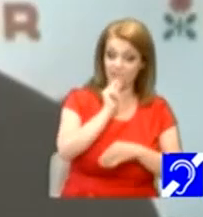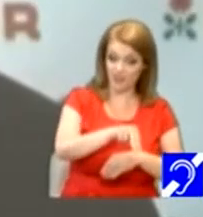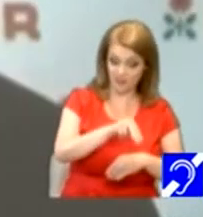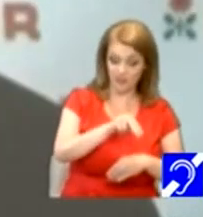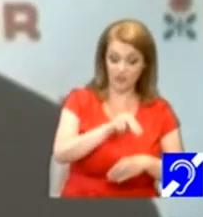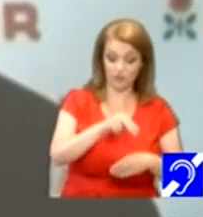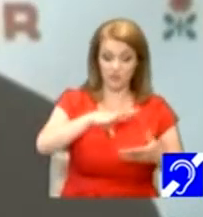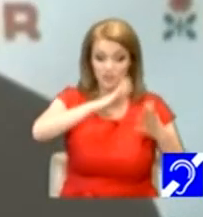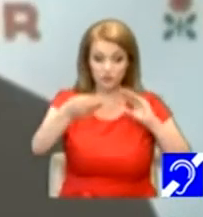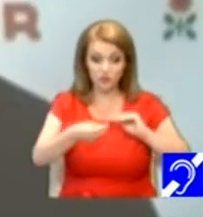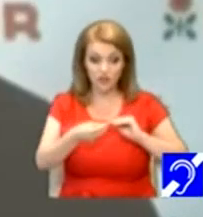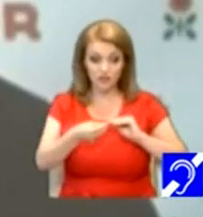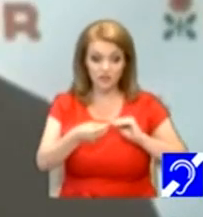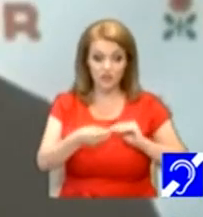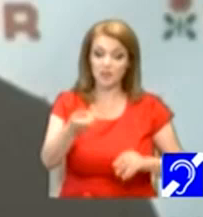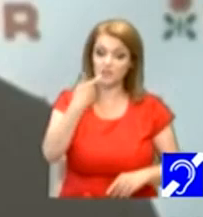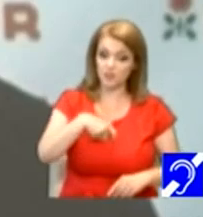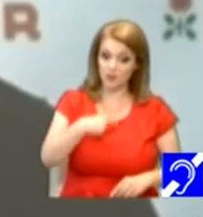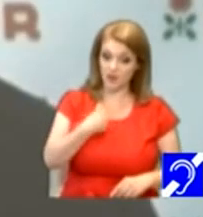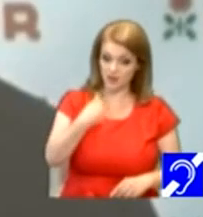rezultate. Себя.